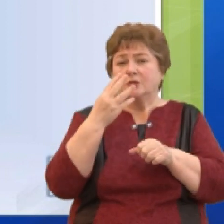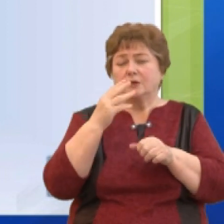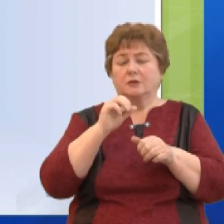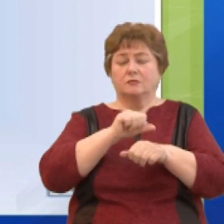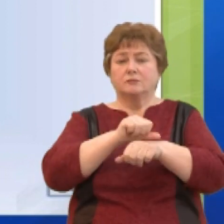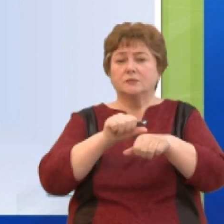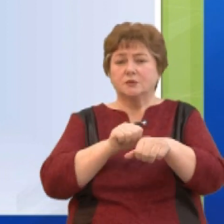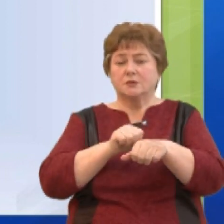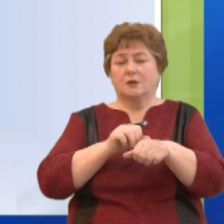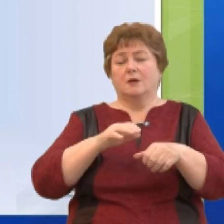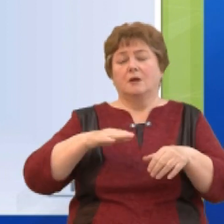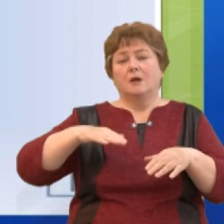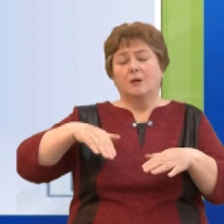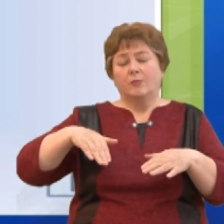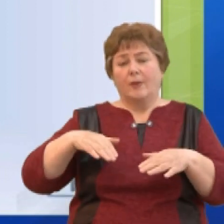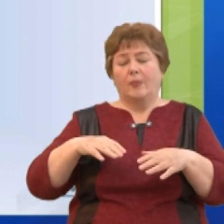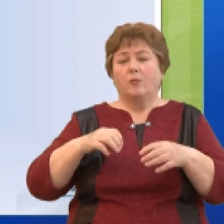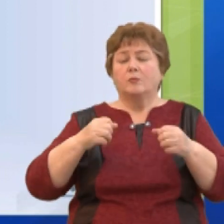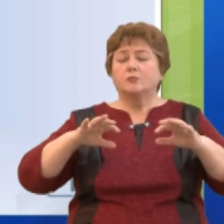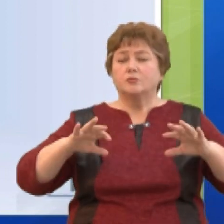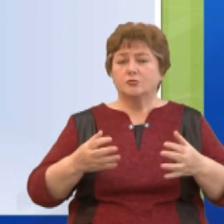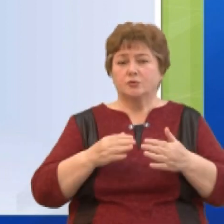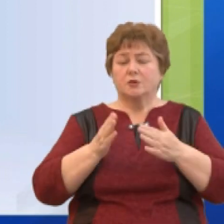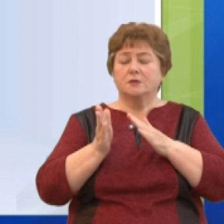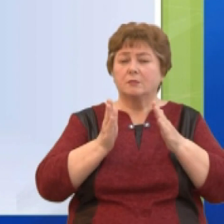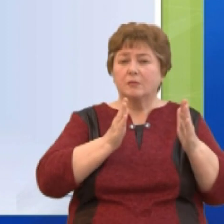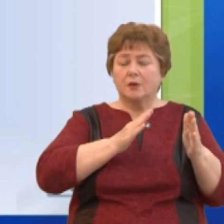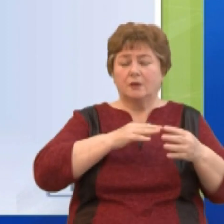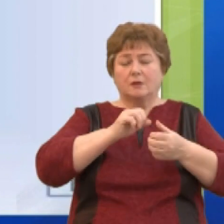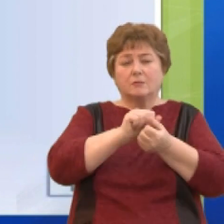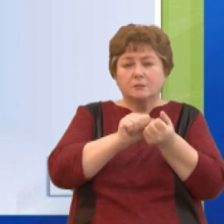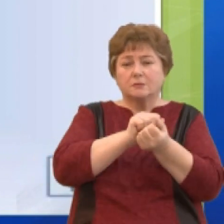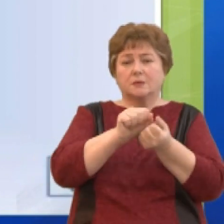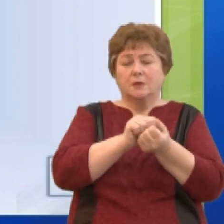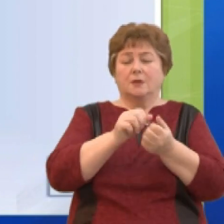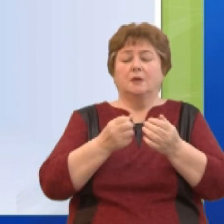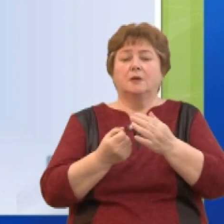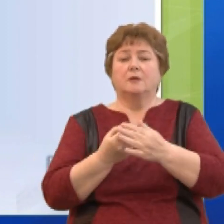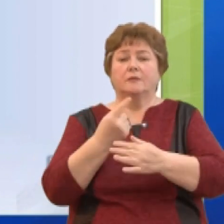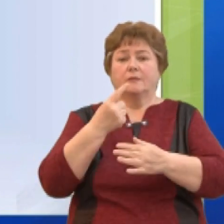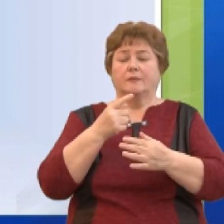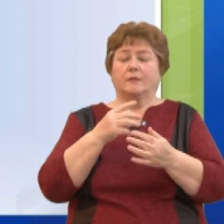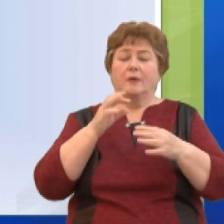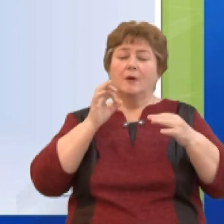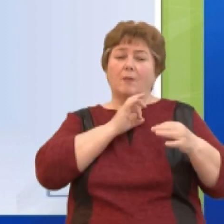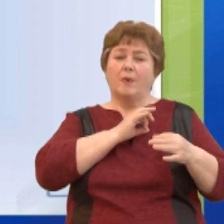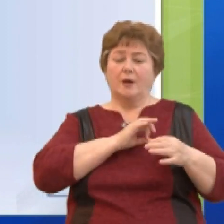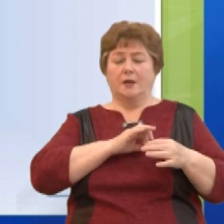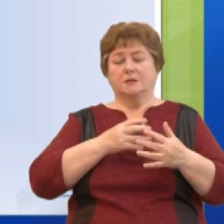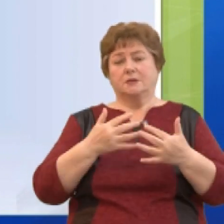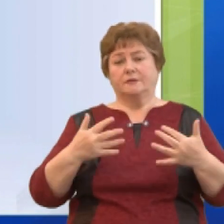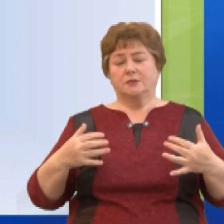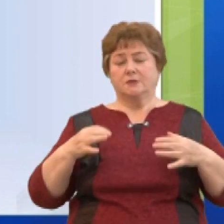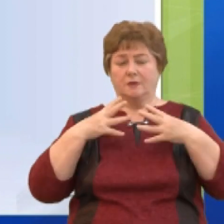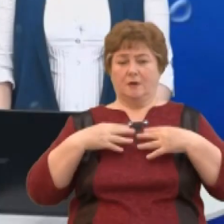часа. Именно здесь происходит процесс пищеварения и выделения питательных веществ в